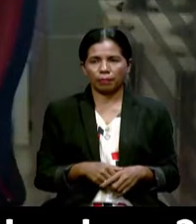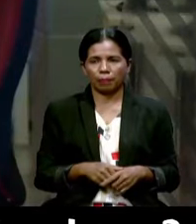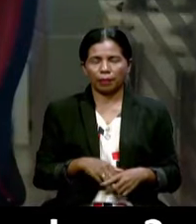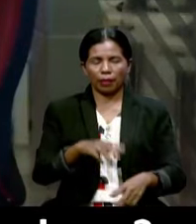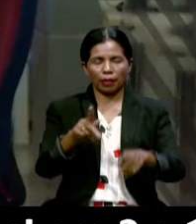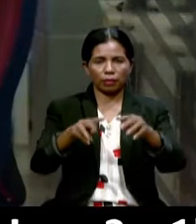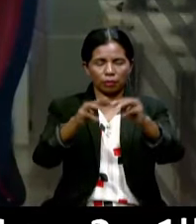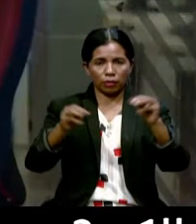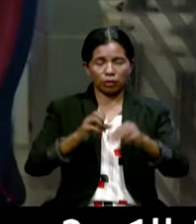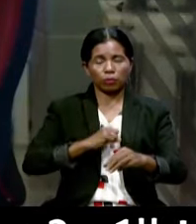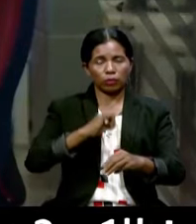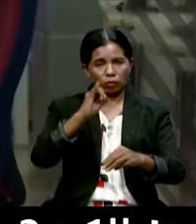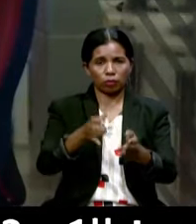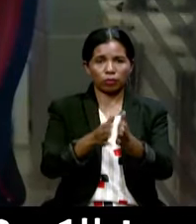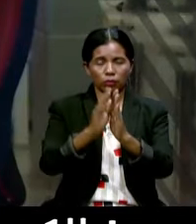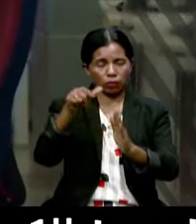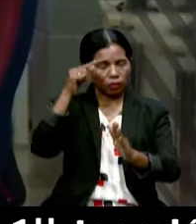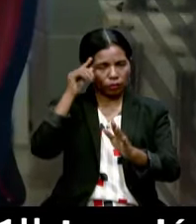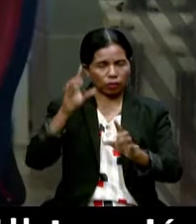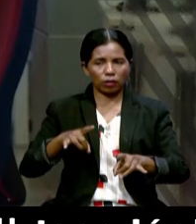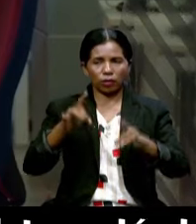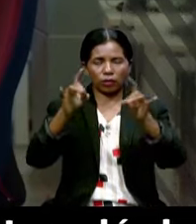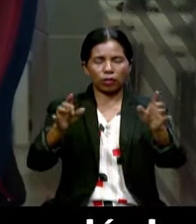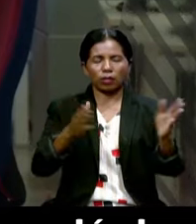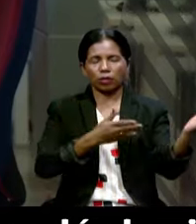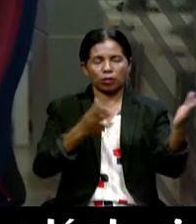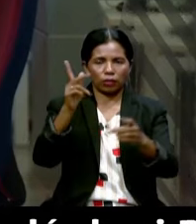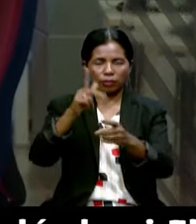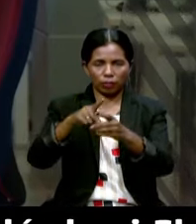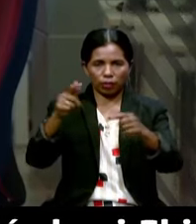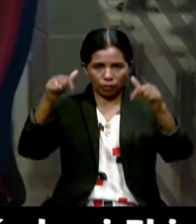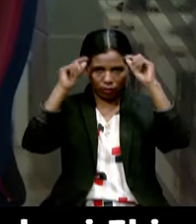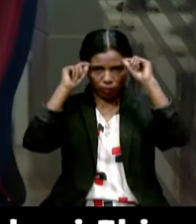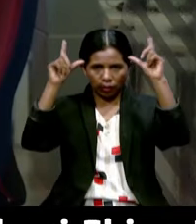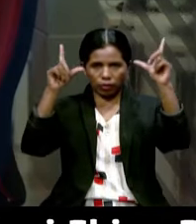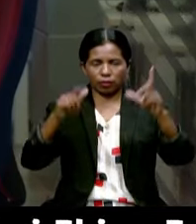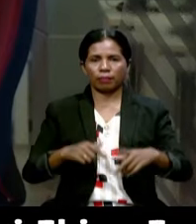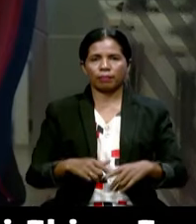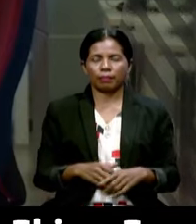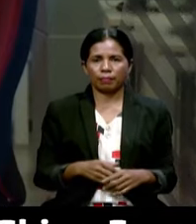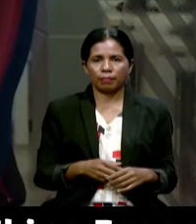Povo ia munisipi Covalima, husu governo australiano atu dara kadoras mai Timor-Leste.